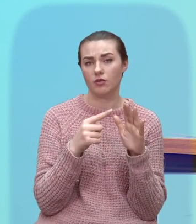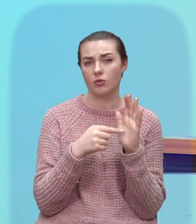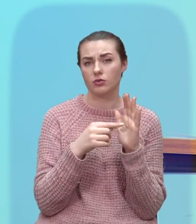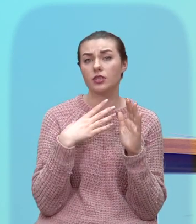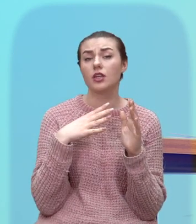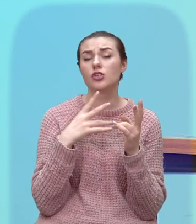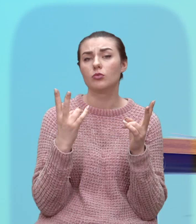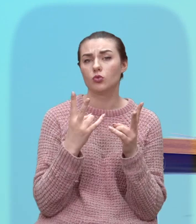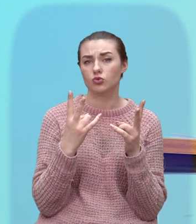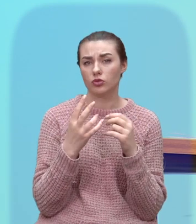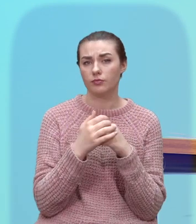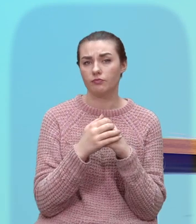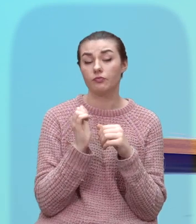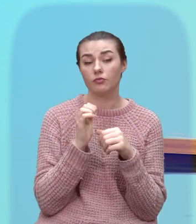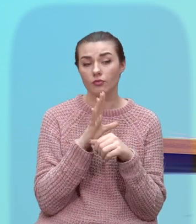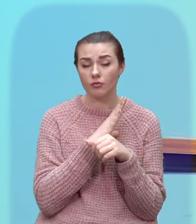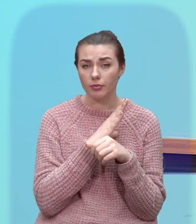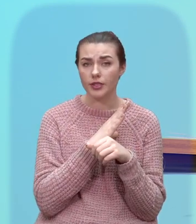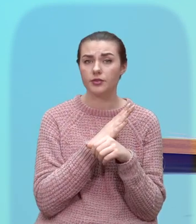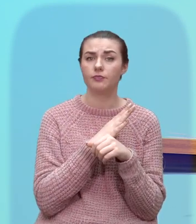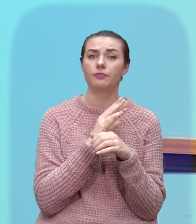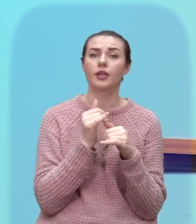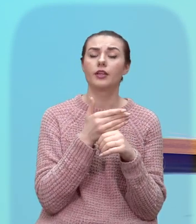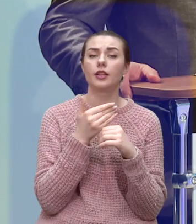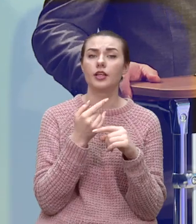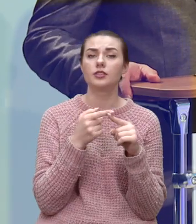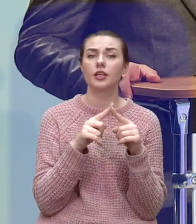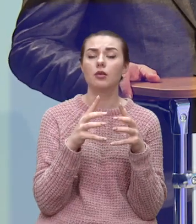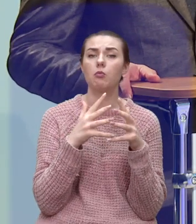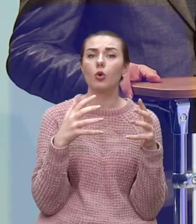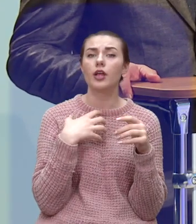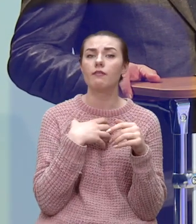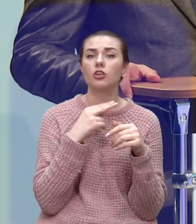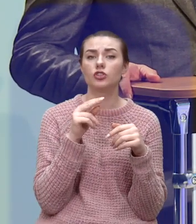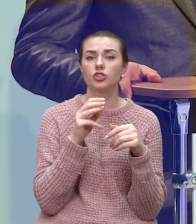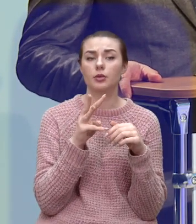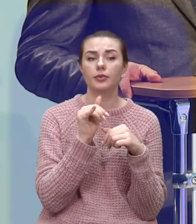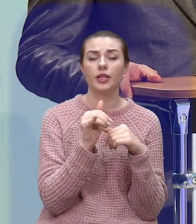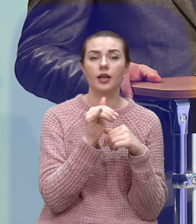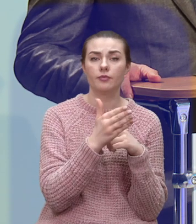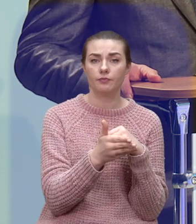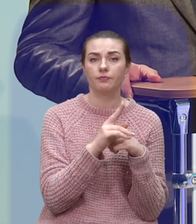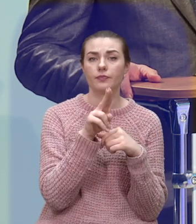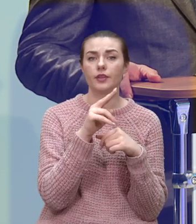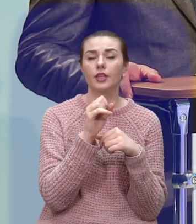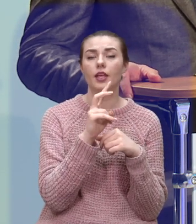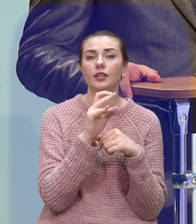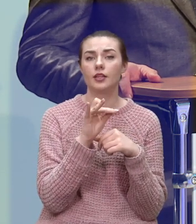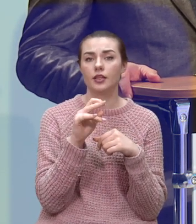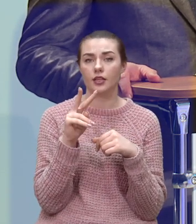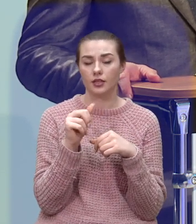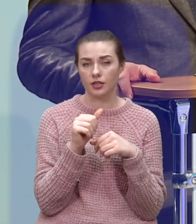вещах может быть для нас это даже более актуально чем для даниила